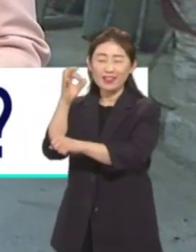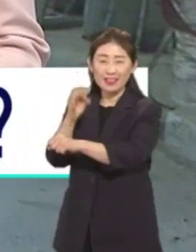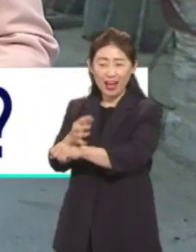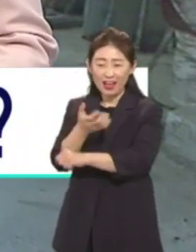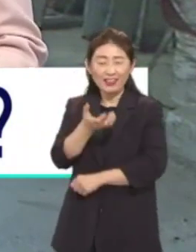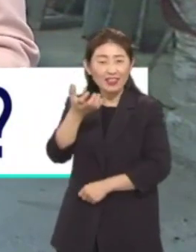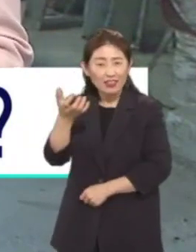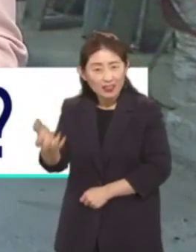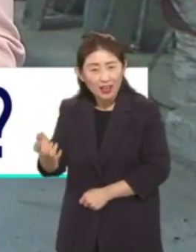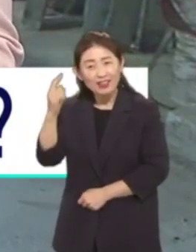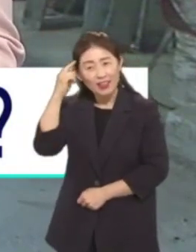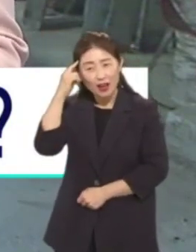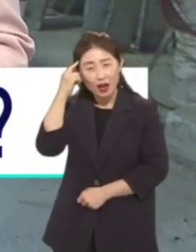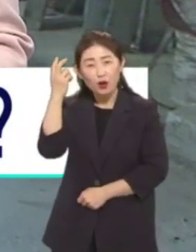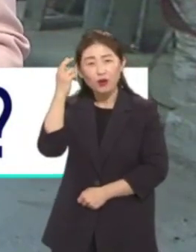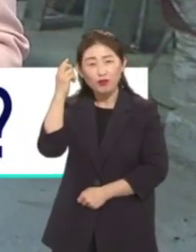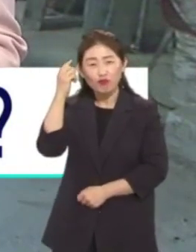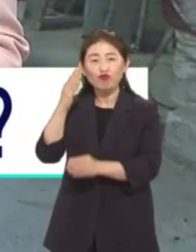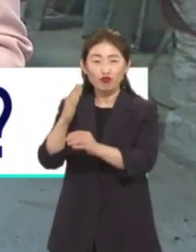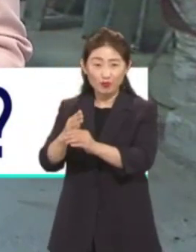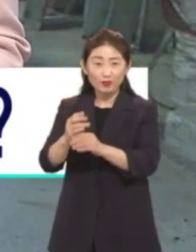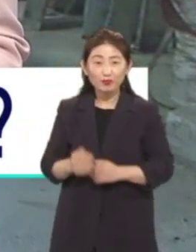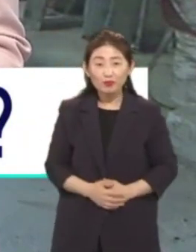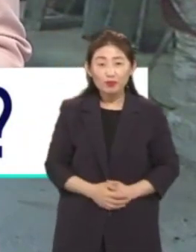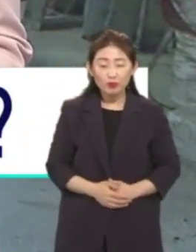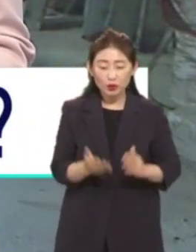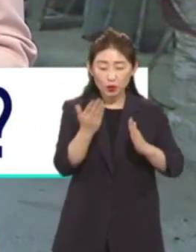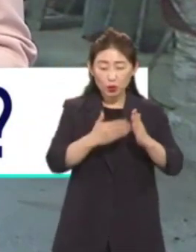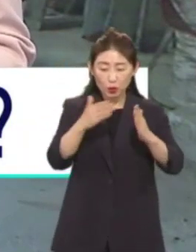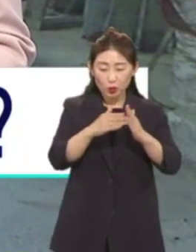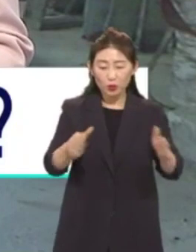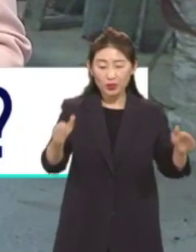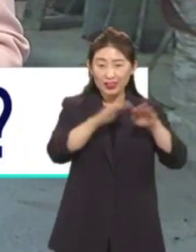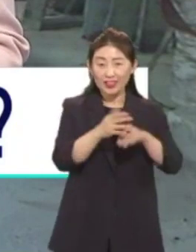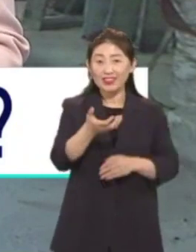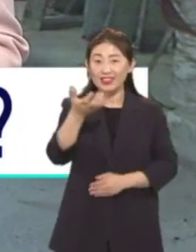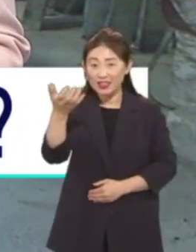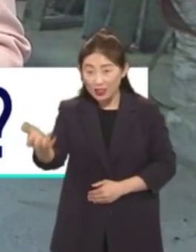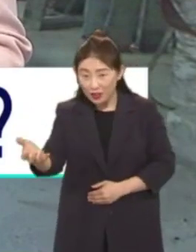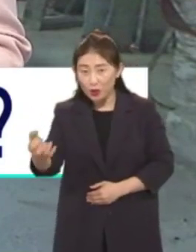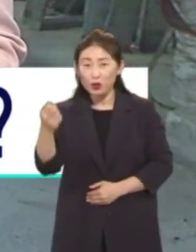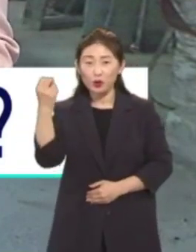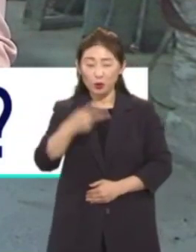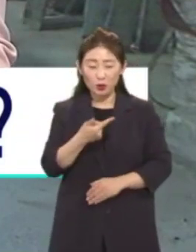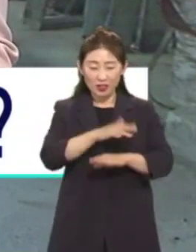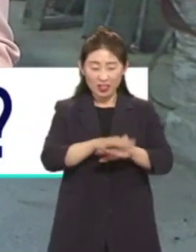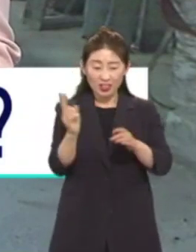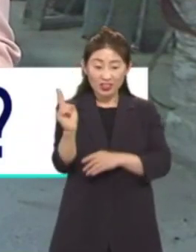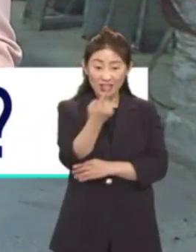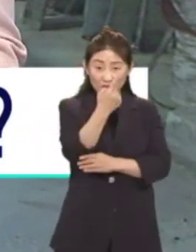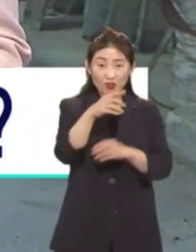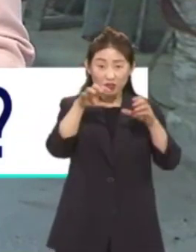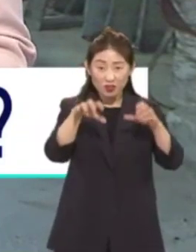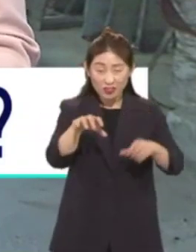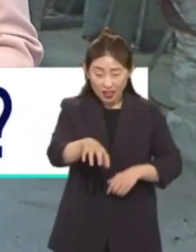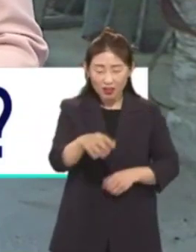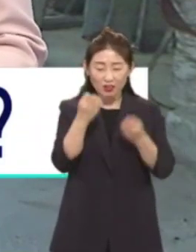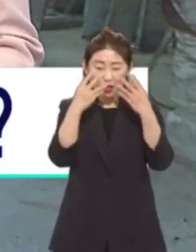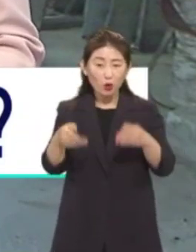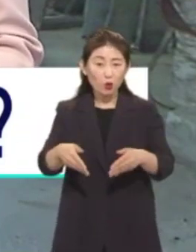밝혀 관심이 모아지고 있습니다. 공공기관 이전 방침과 더불어 대전 야구장 신축도 장기 방치 건축물